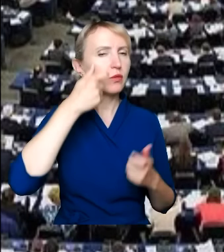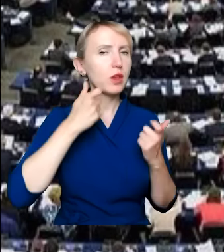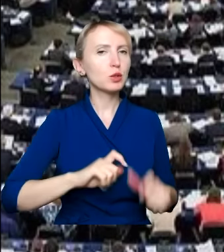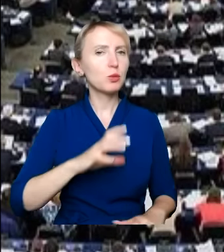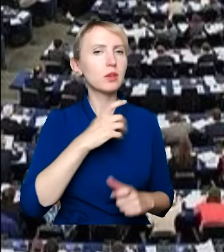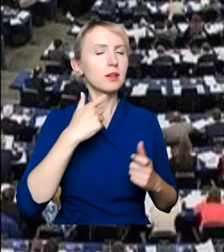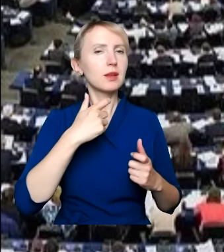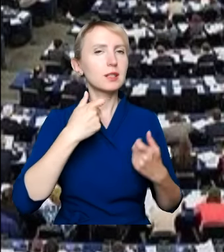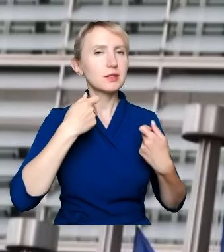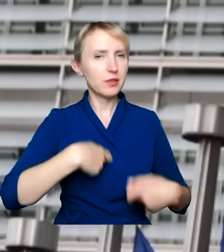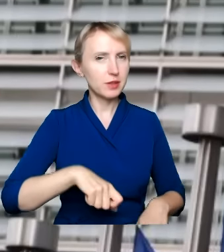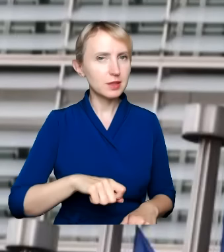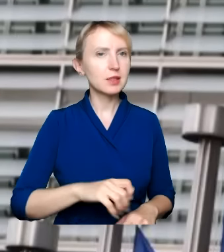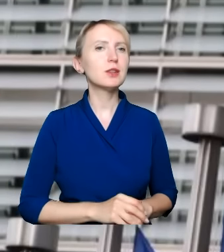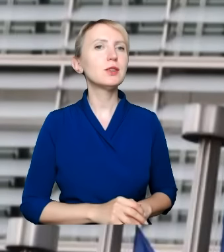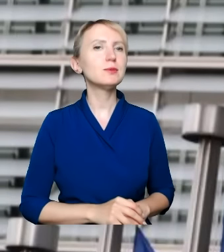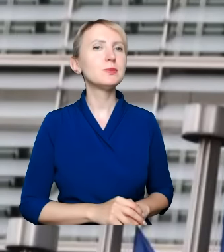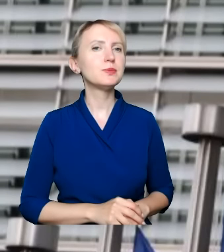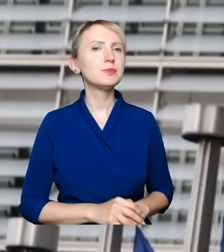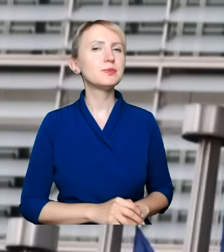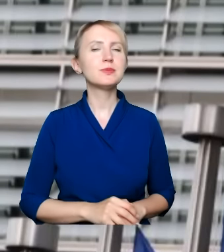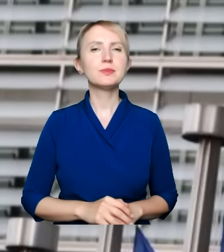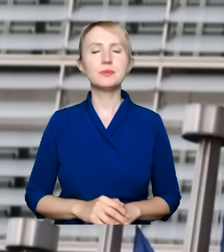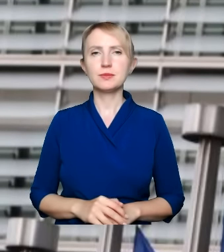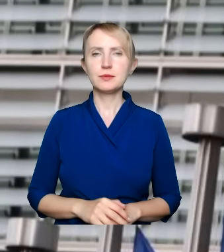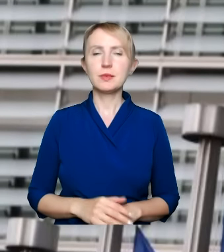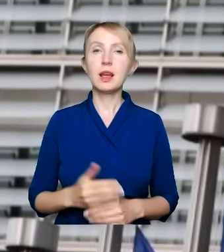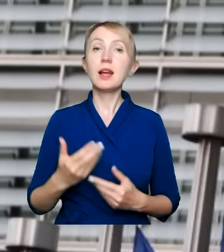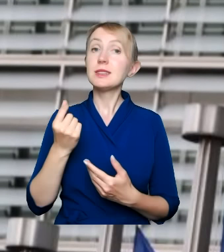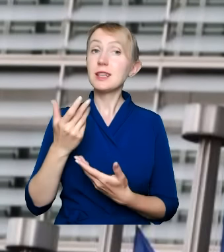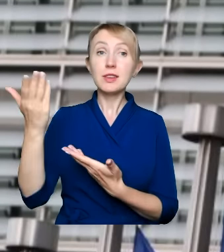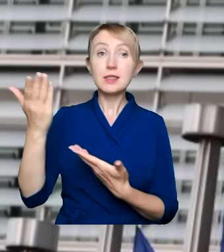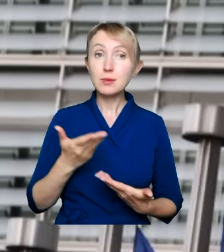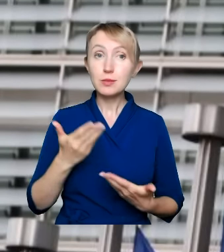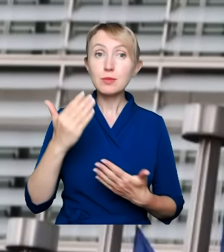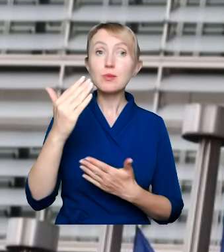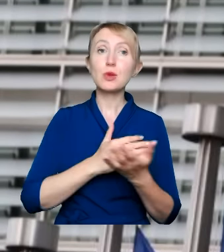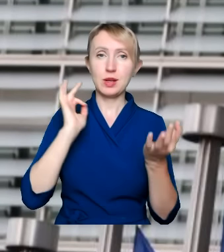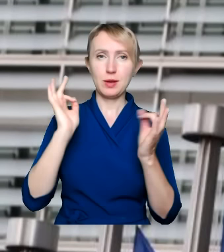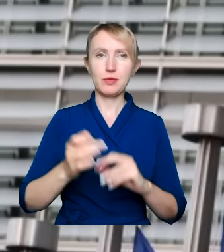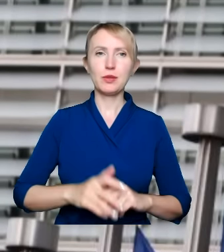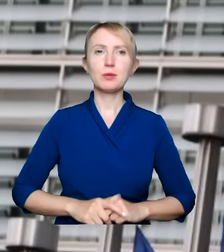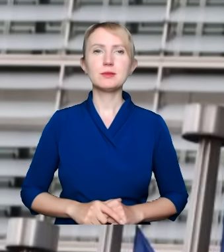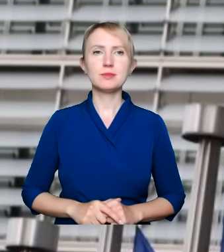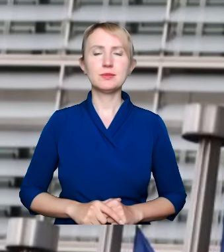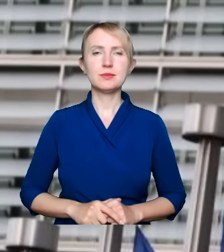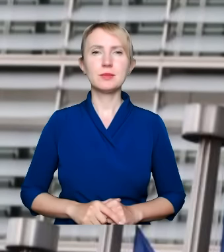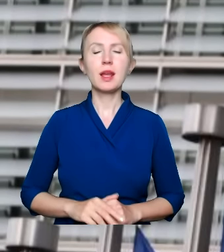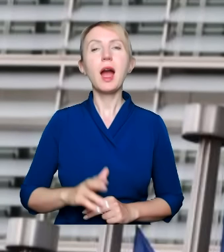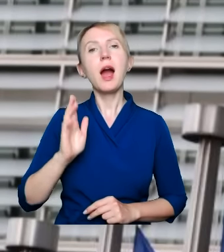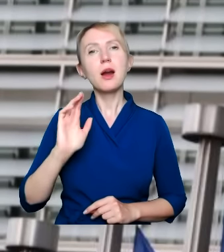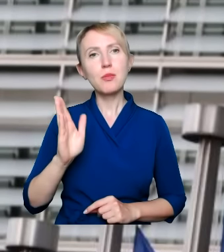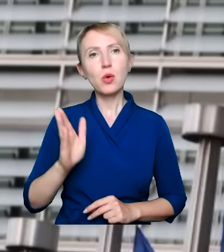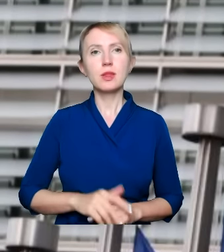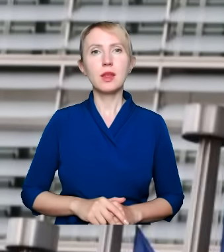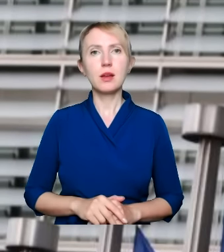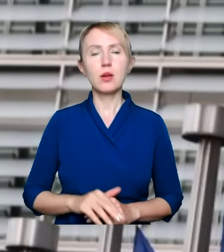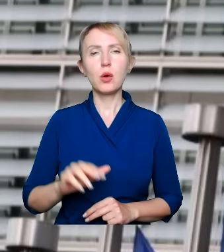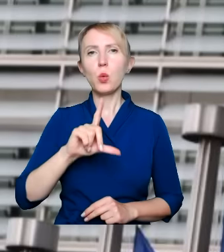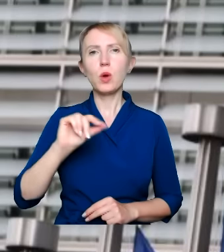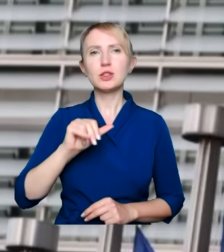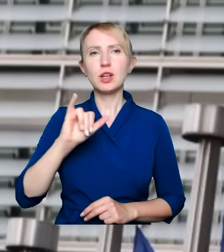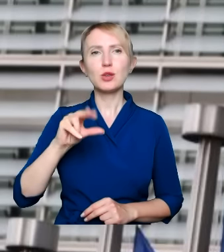panie doktorze państwa już za chwilę zapraszam na serwis informacyjny po nim Łukasz Jankowski